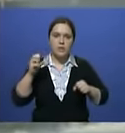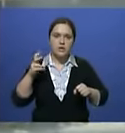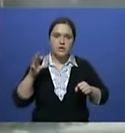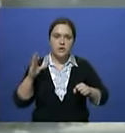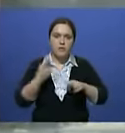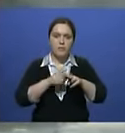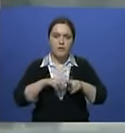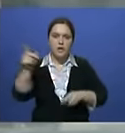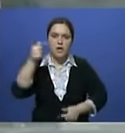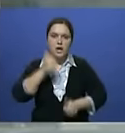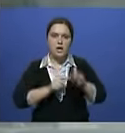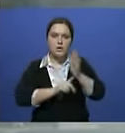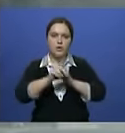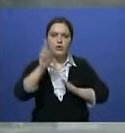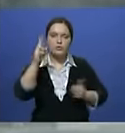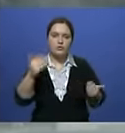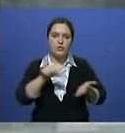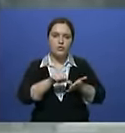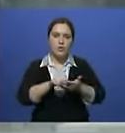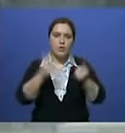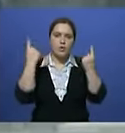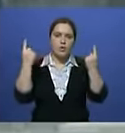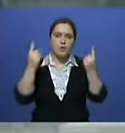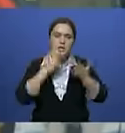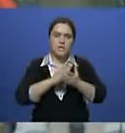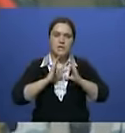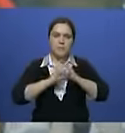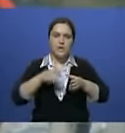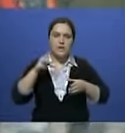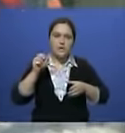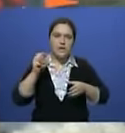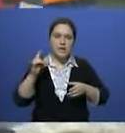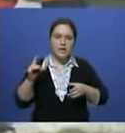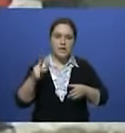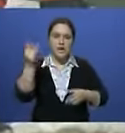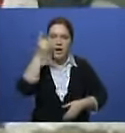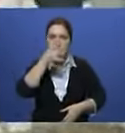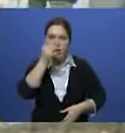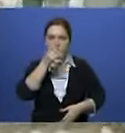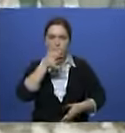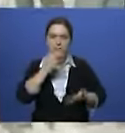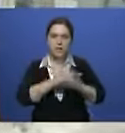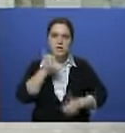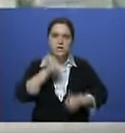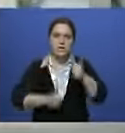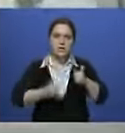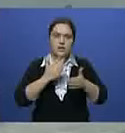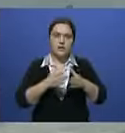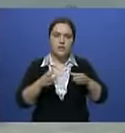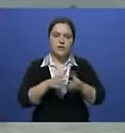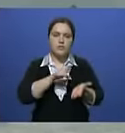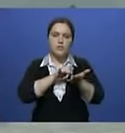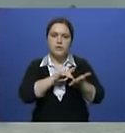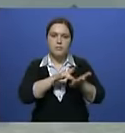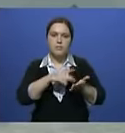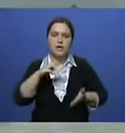Маслов с этой гонки начинали те кто сегодня участвует в крупнейших гонках планеты в дакаре Африка экорес в этапах Кубка Мира состязание проводятся в